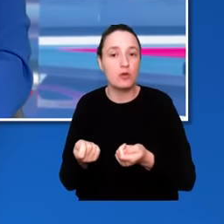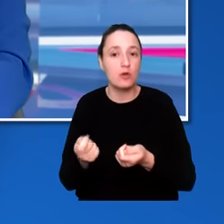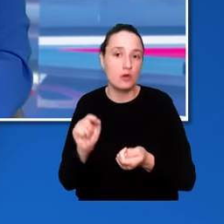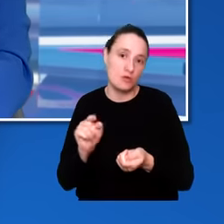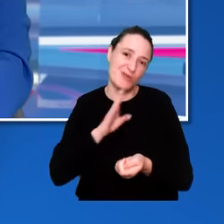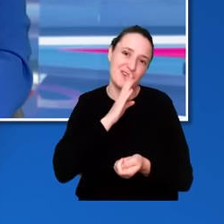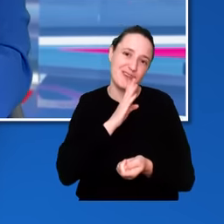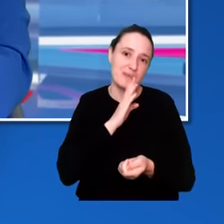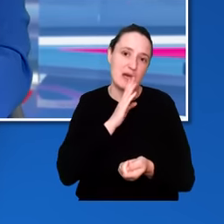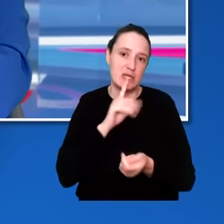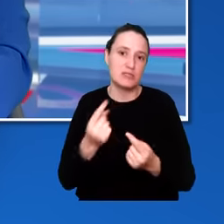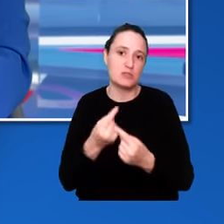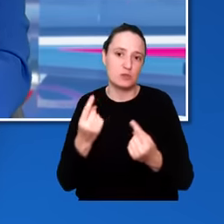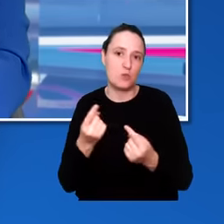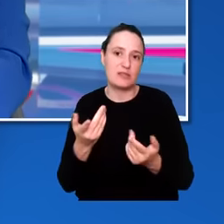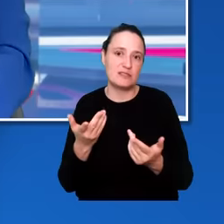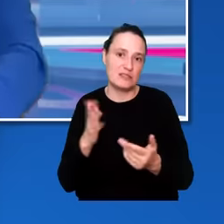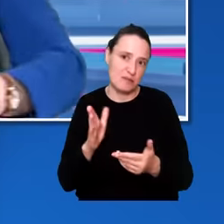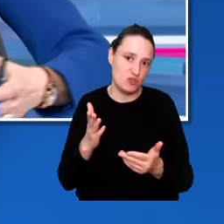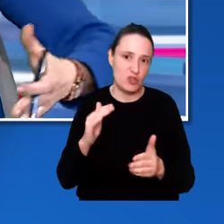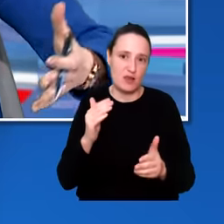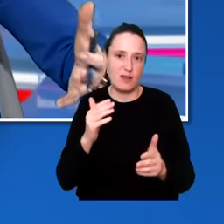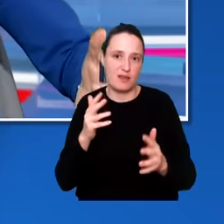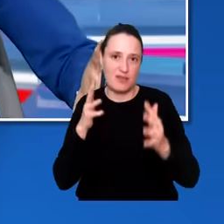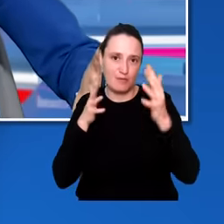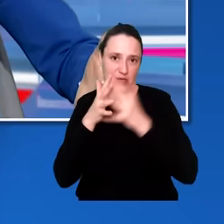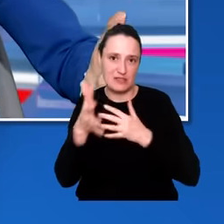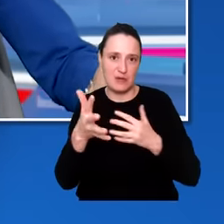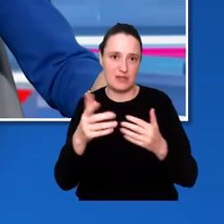tutaj ta sytuacja byłaby mniej przejrzysta. Rozumiem, że